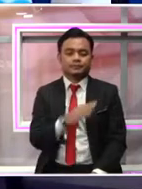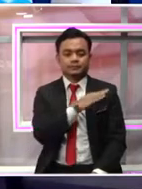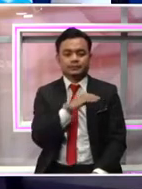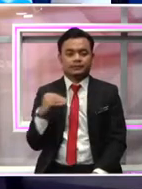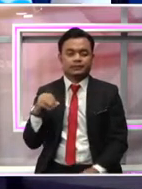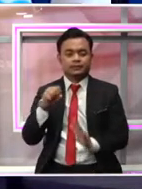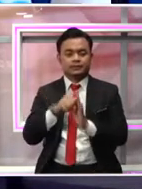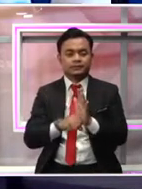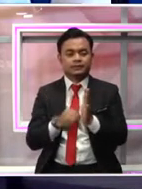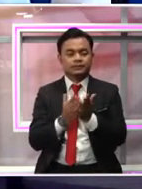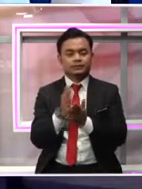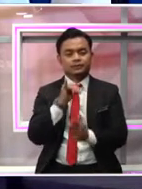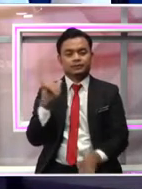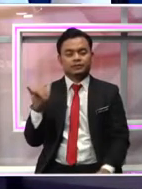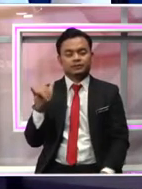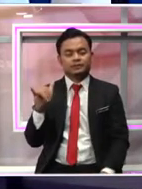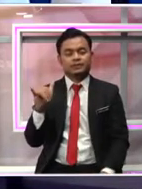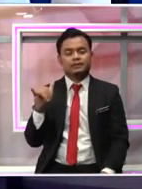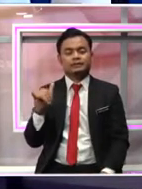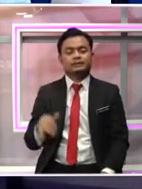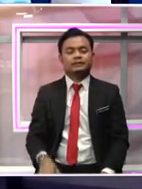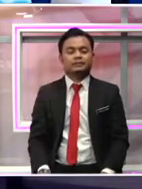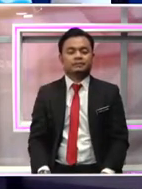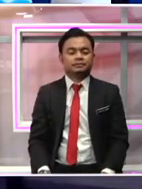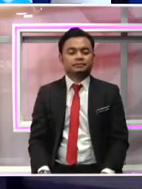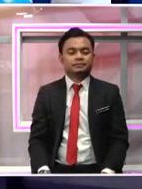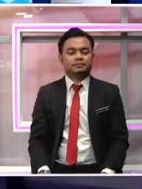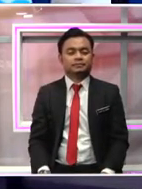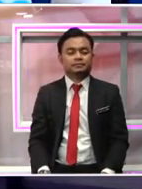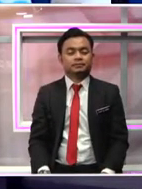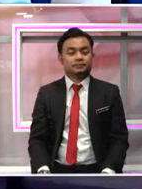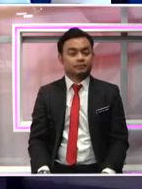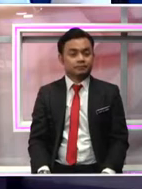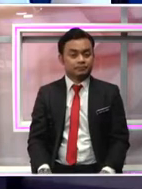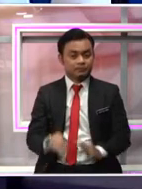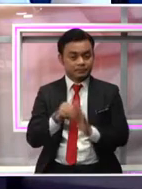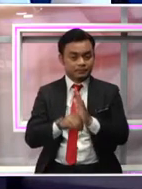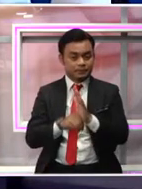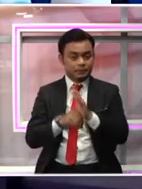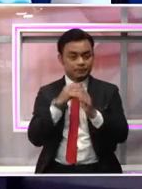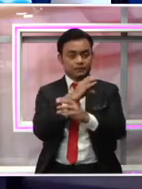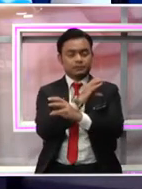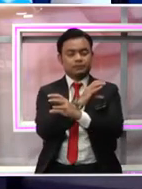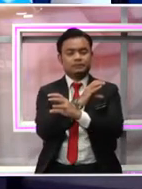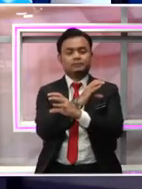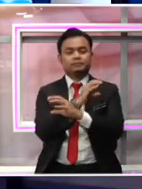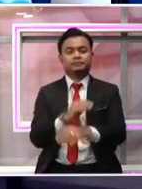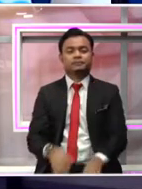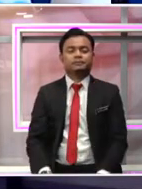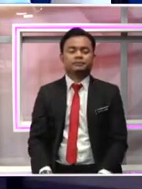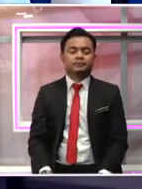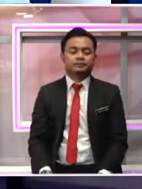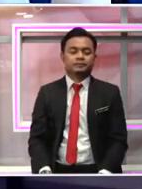predikat go ayat ini sedikit mencabar di Aceh gozoel berperanan khusus